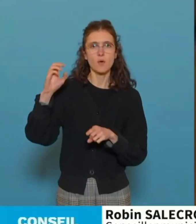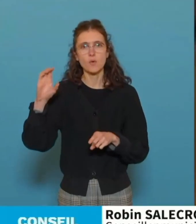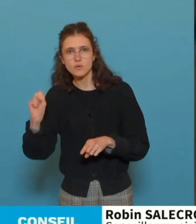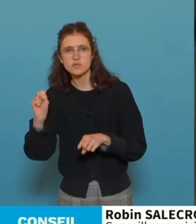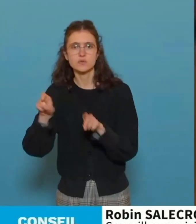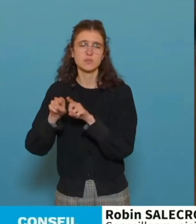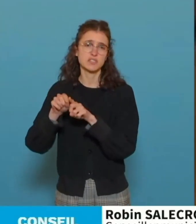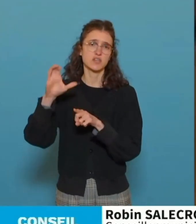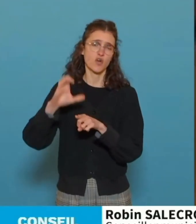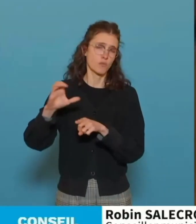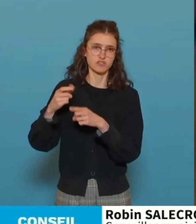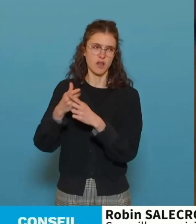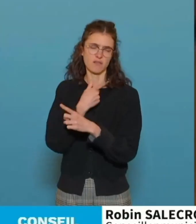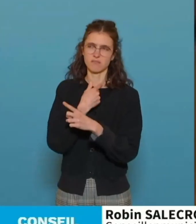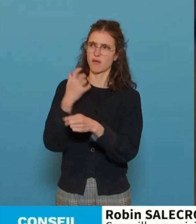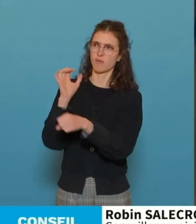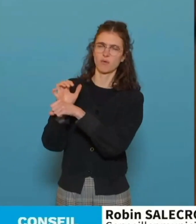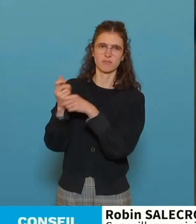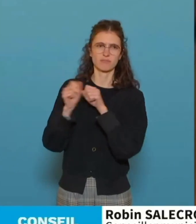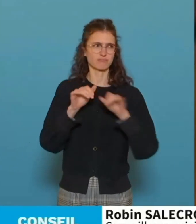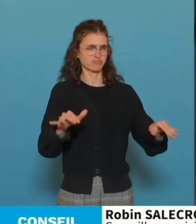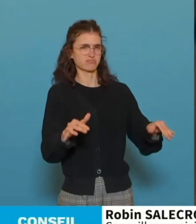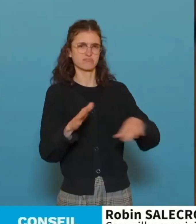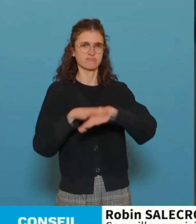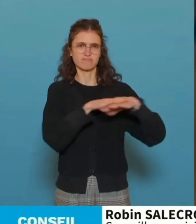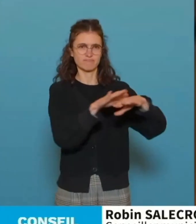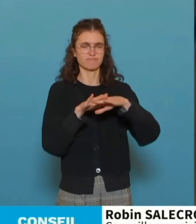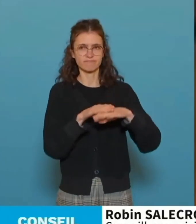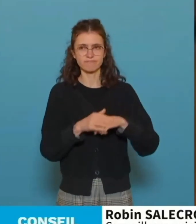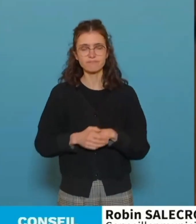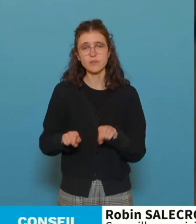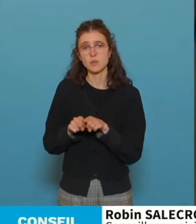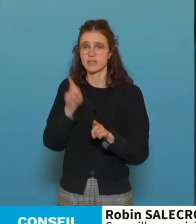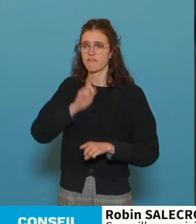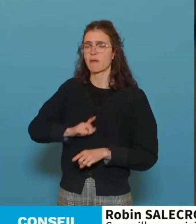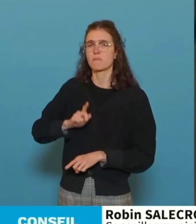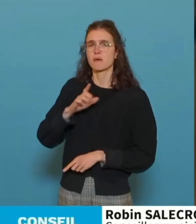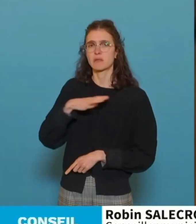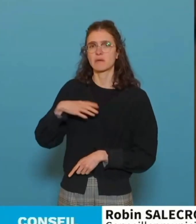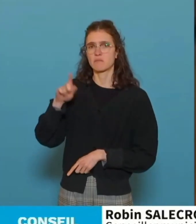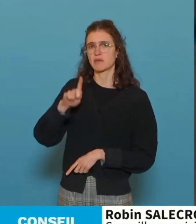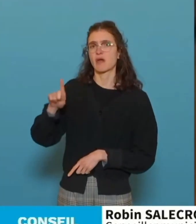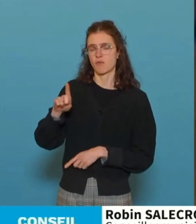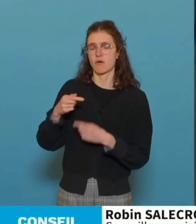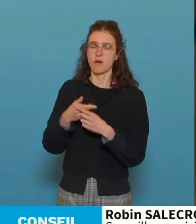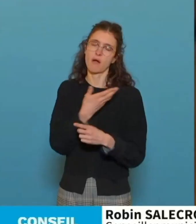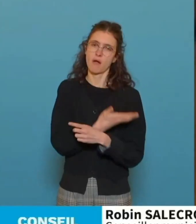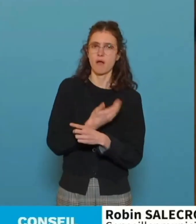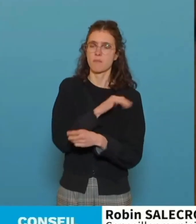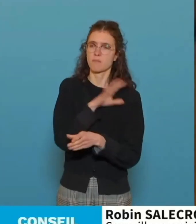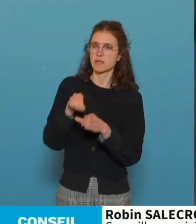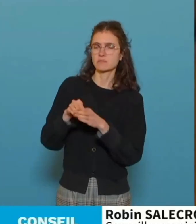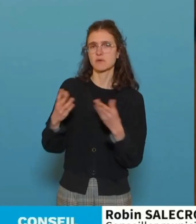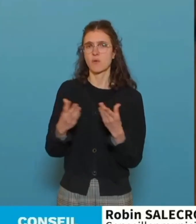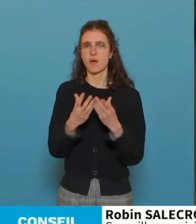vie. Enfin, l'hommage rendu à Cécile Garot-Prampart, militante communiste là aussi, libraire, animatrice de la vie